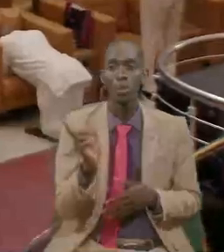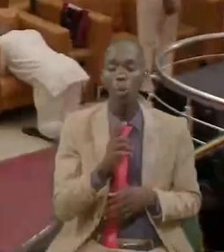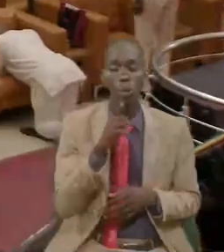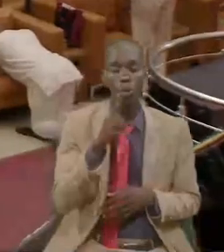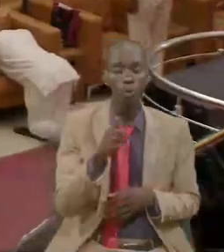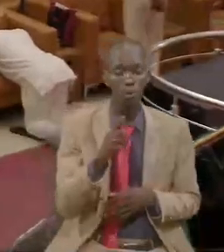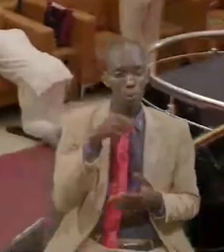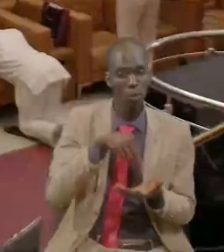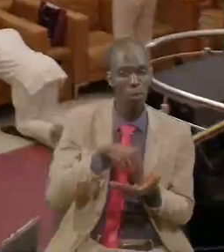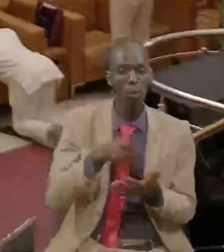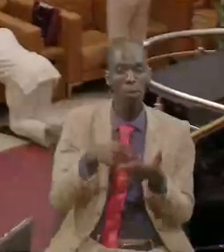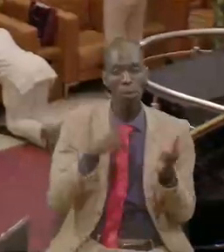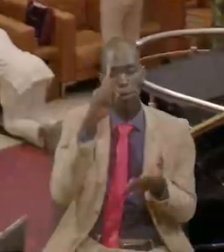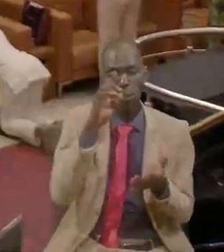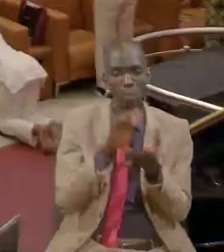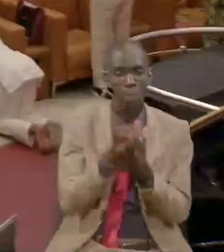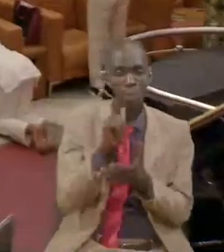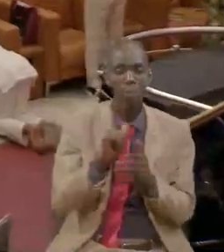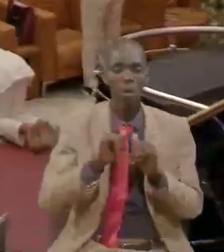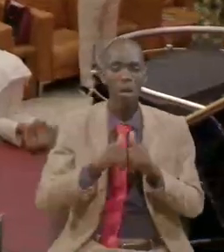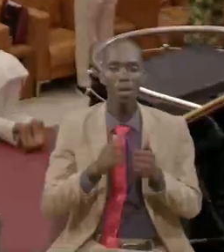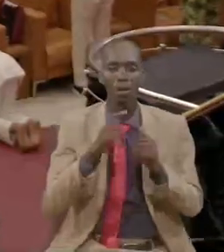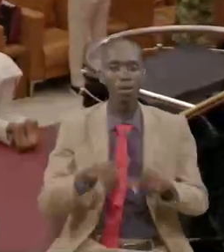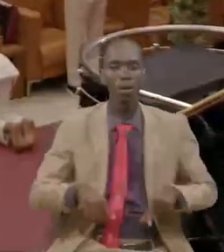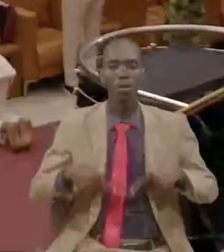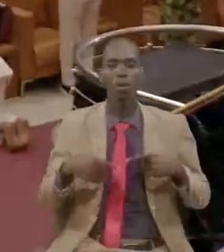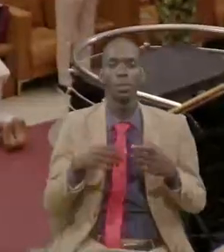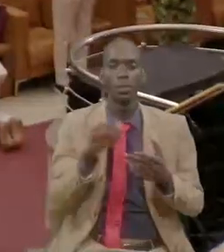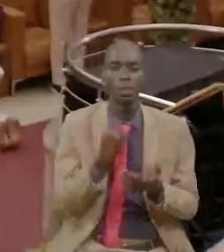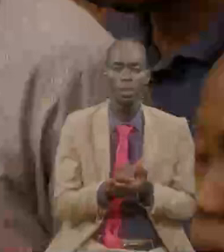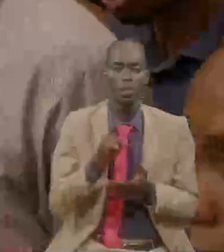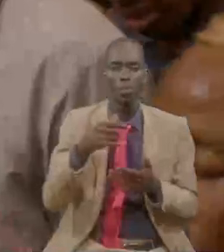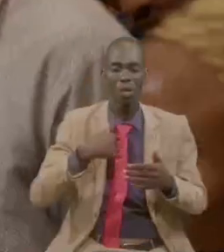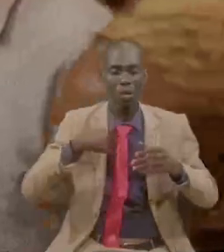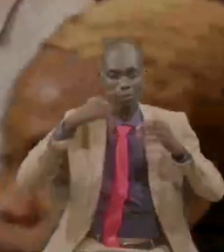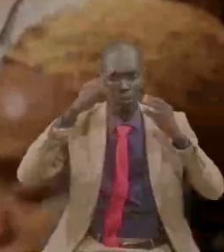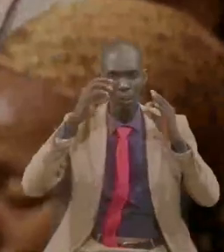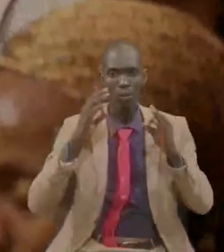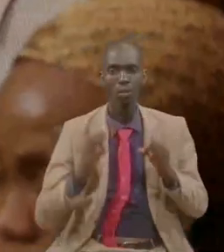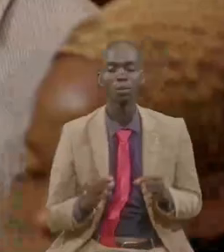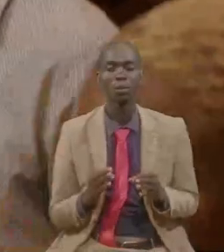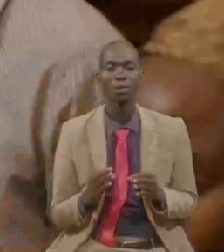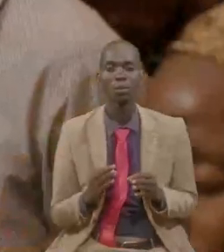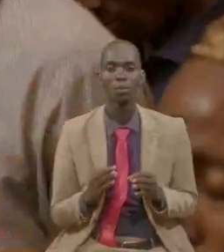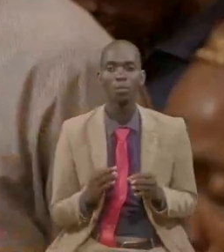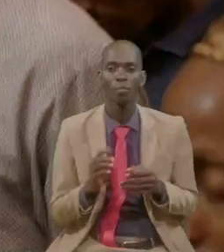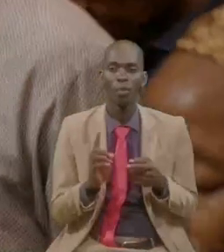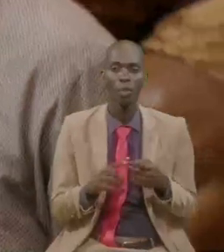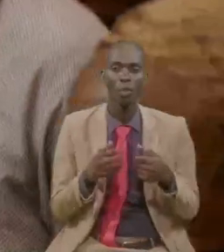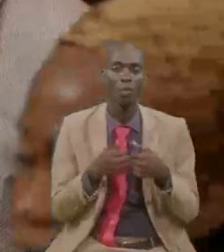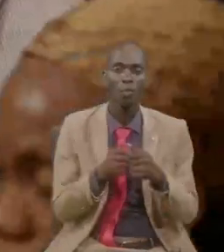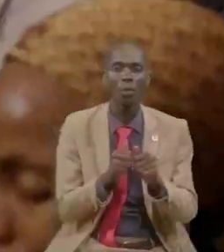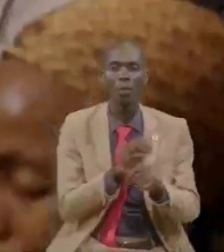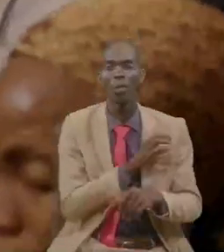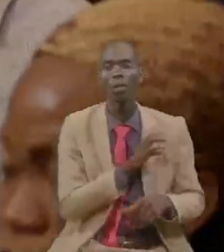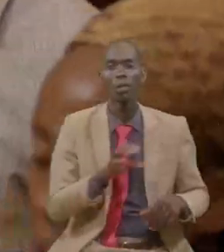vous êtes, où vous tenez, ce que vous croyez, comment vous vivez,